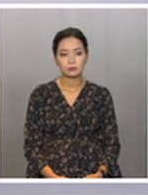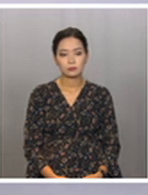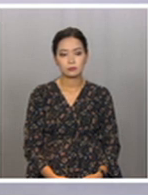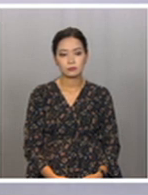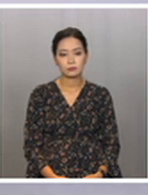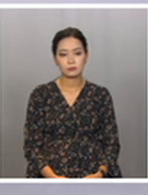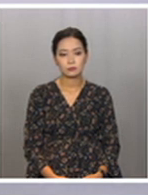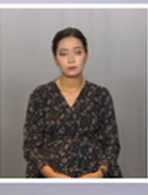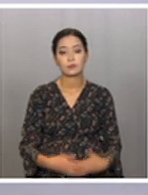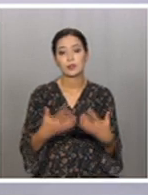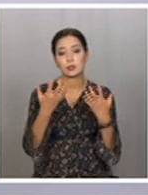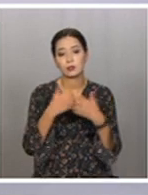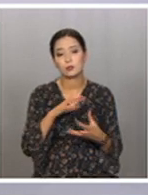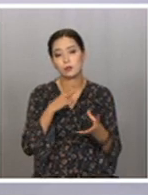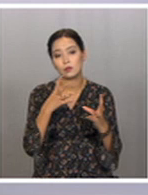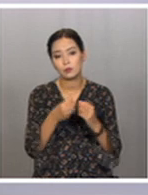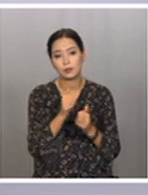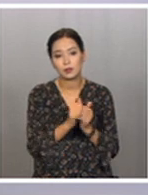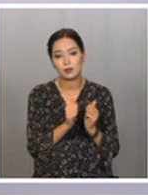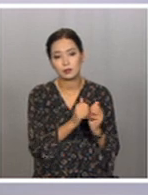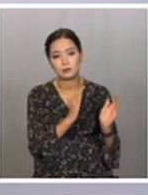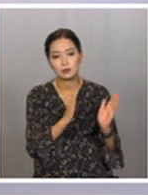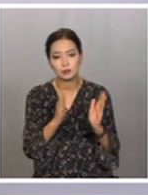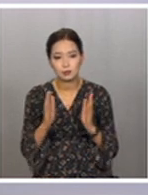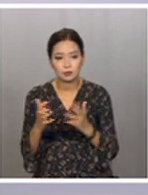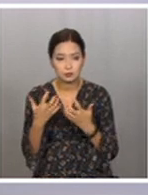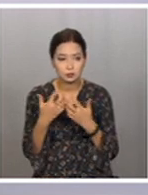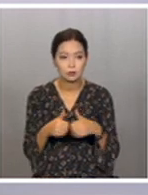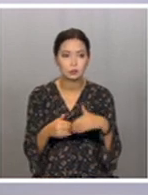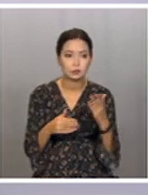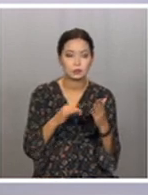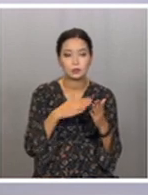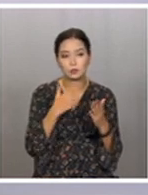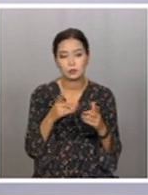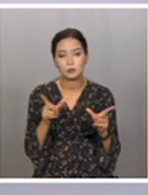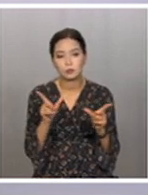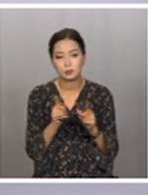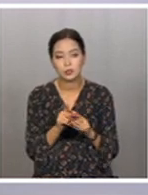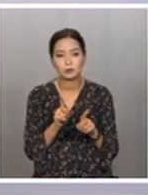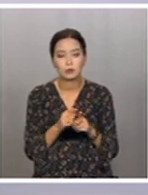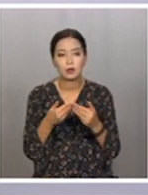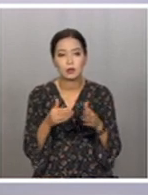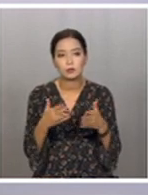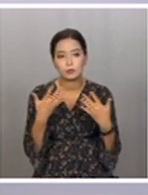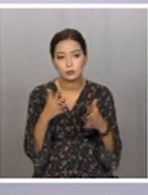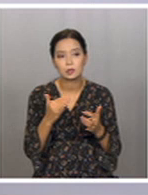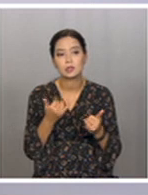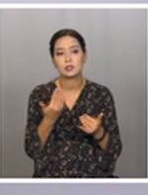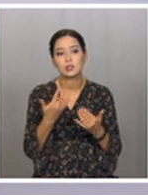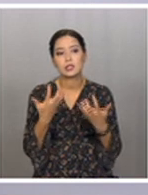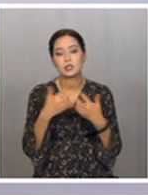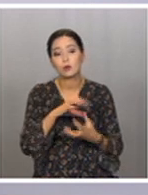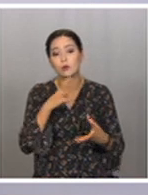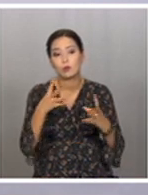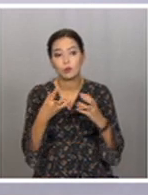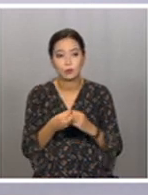қалды. Міне балалар, біз әрқайсысын сол теңбе теңдіктің сол жағындағының әрбір айсын ашып алдық. Енді екеуін қосайық.